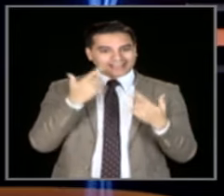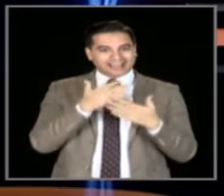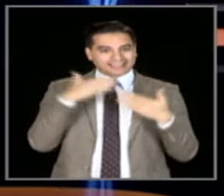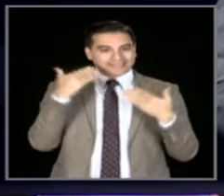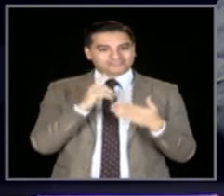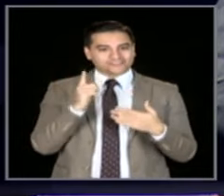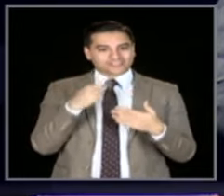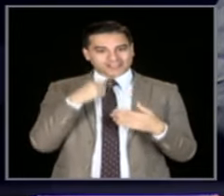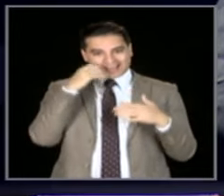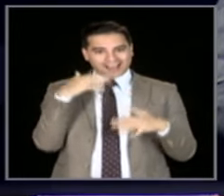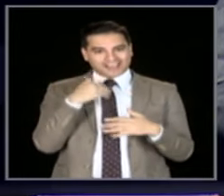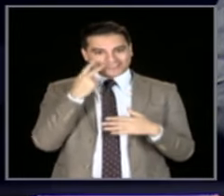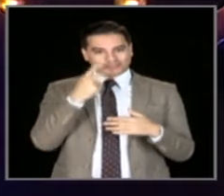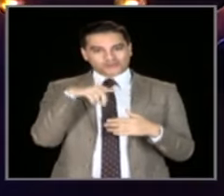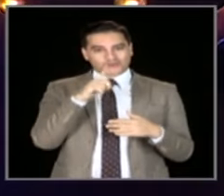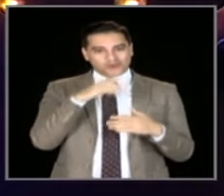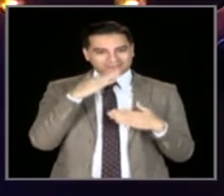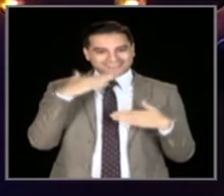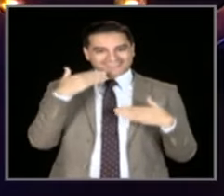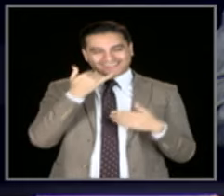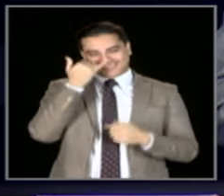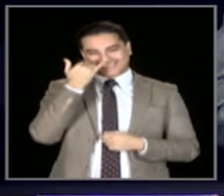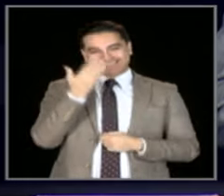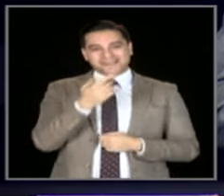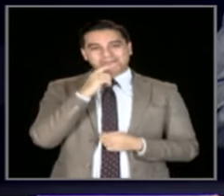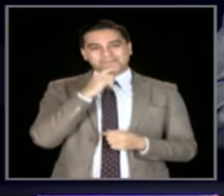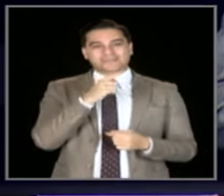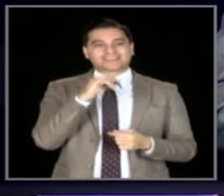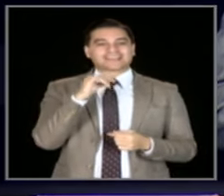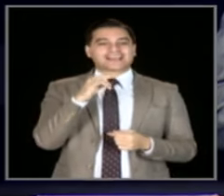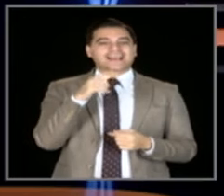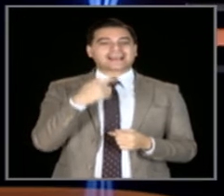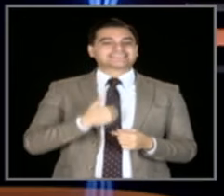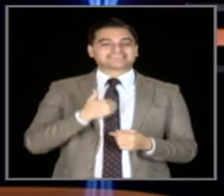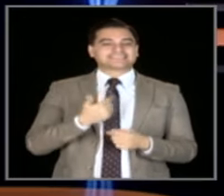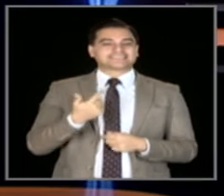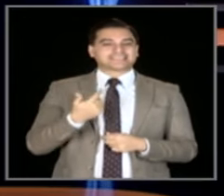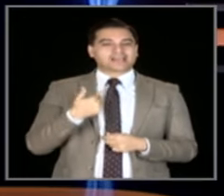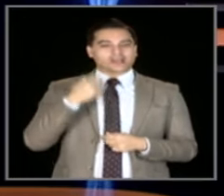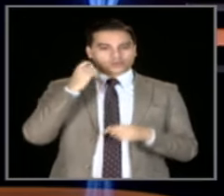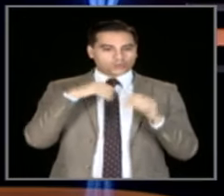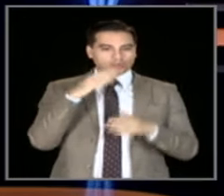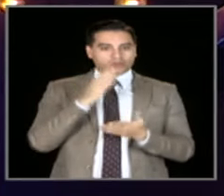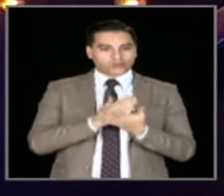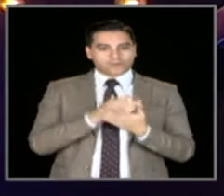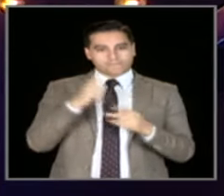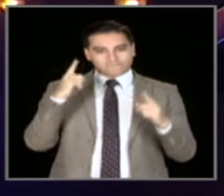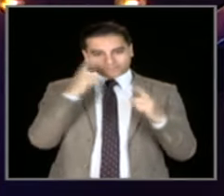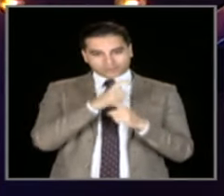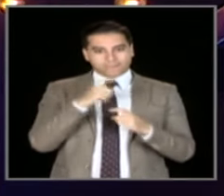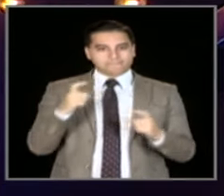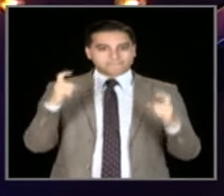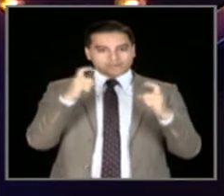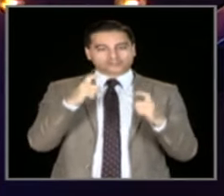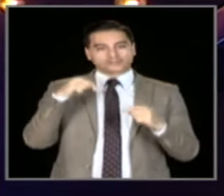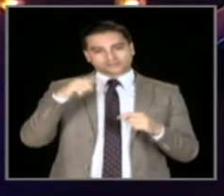لله ان انا عشت وشفت اليوم ده. قولي يا منا بقى احساسك ايه؟ هو احنا متوترين شوية والماتش صعب، بس عشان الظروف